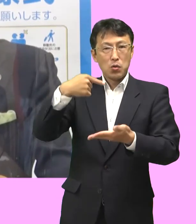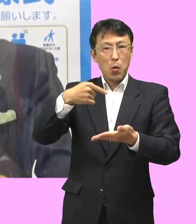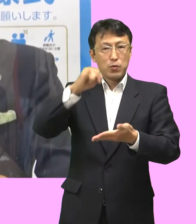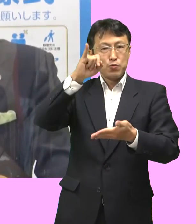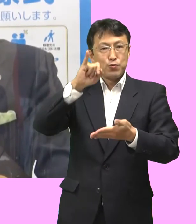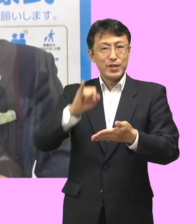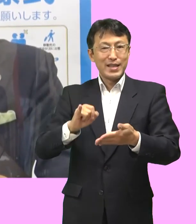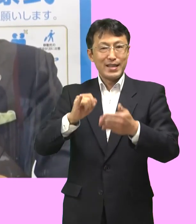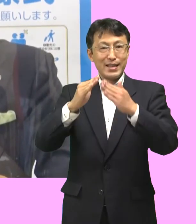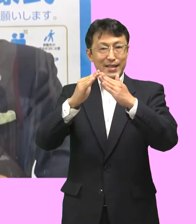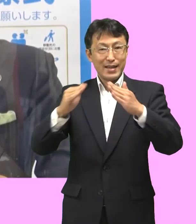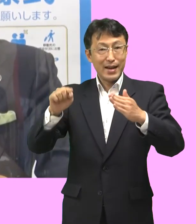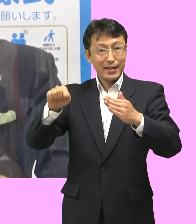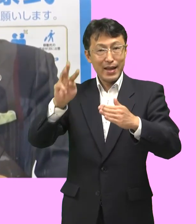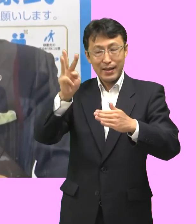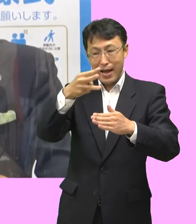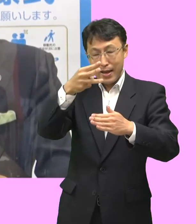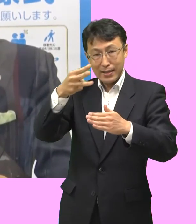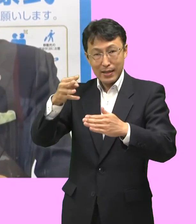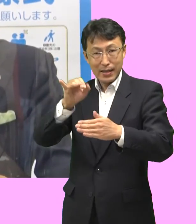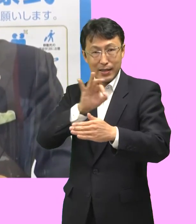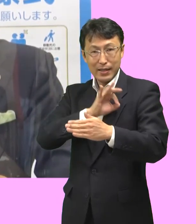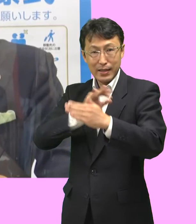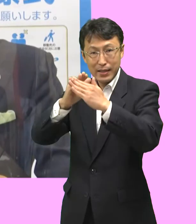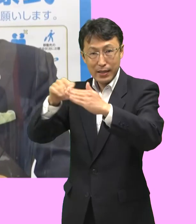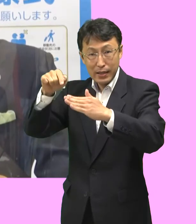者委員会である、いじめ問題対策委員会の専門